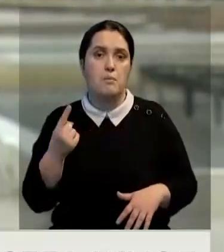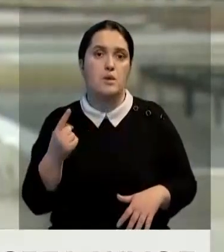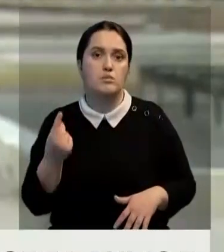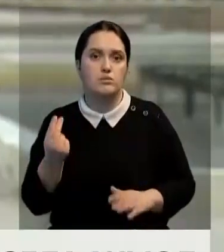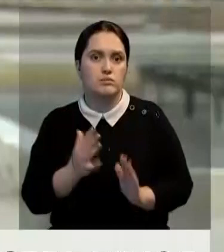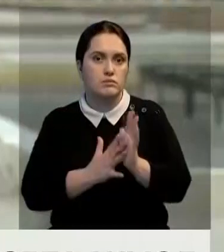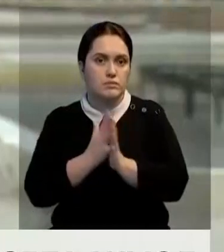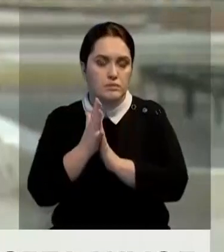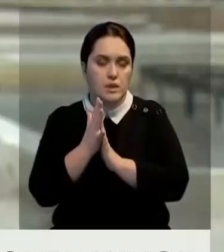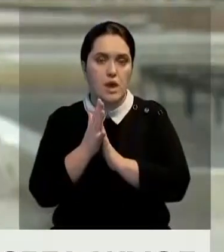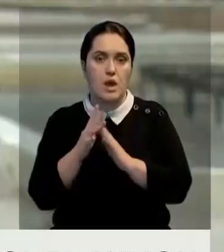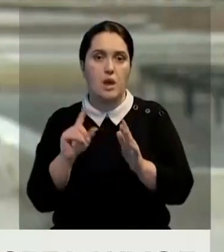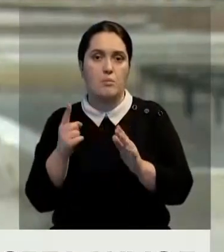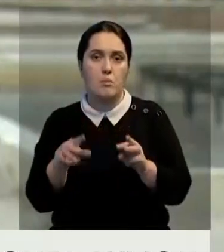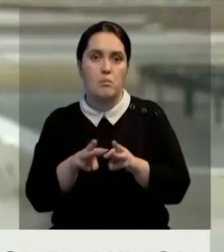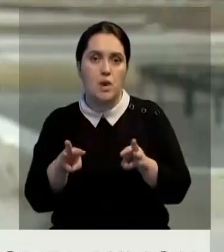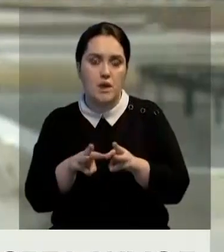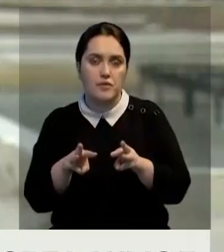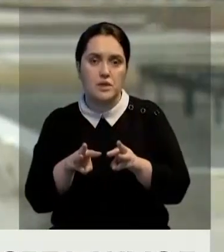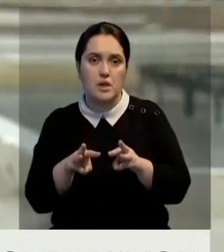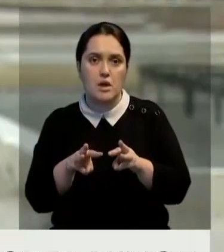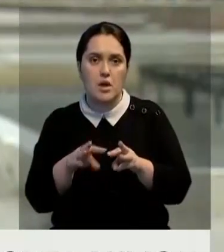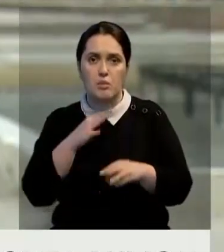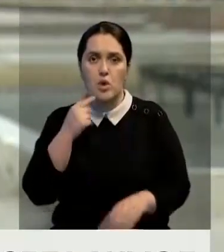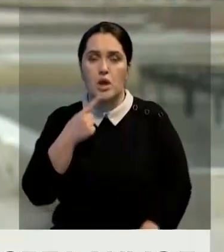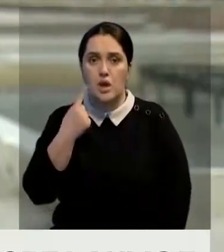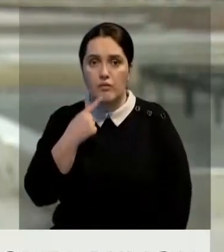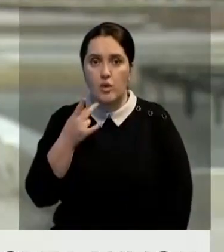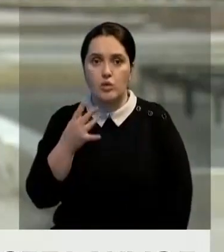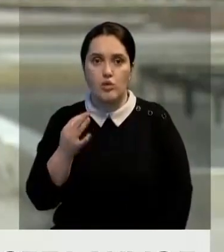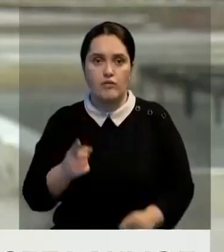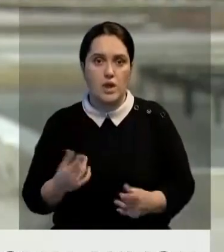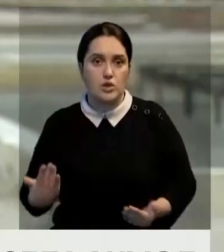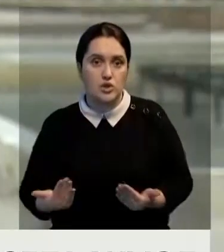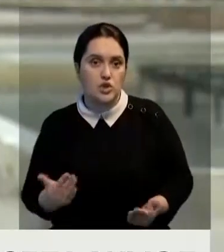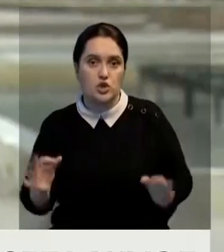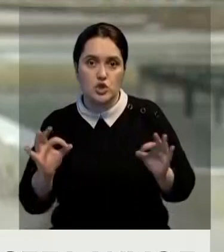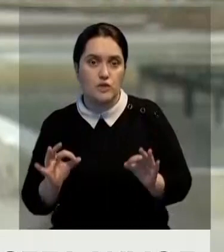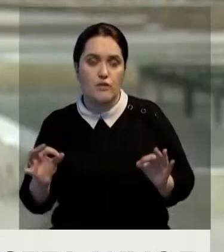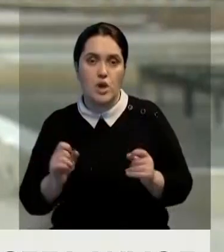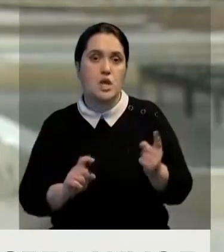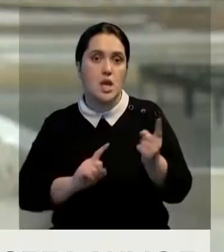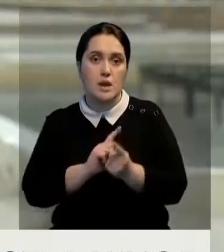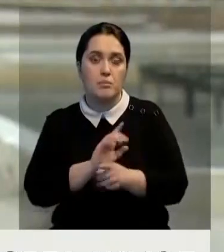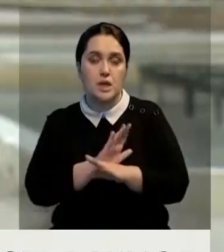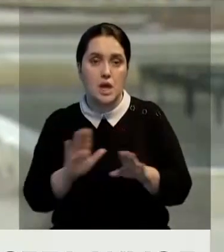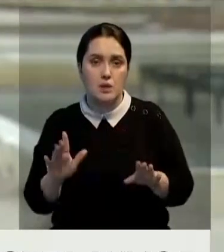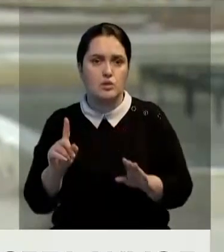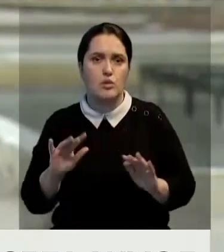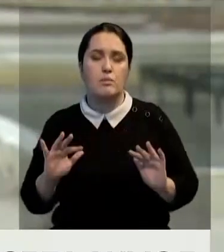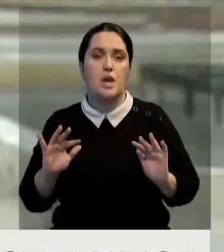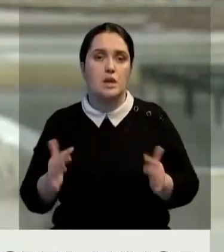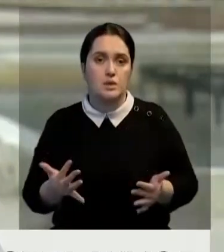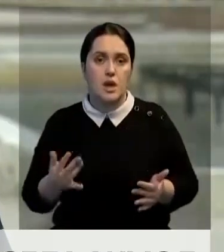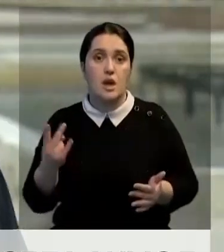цены, почему правительство вроде с одной стороны много об этом говорит, но в реальной жизни ничего не меняется, что происходит